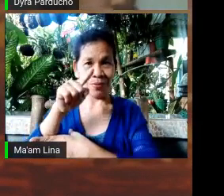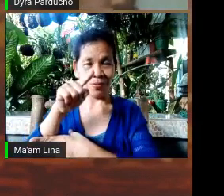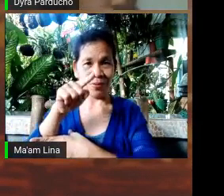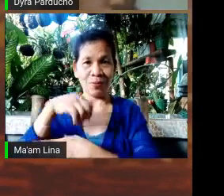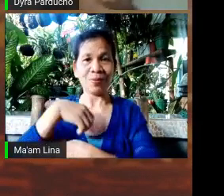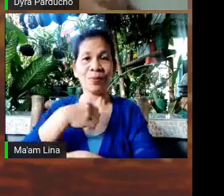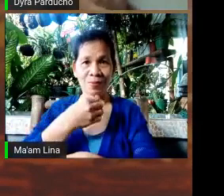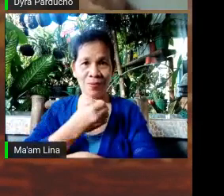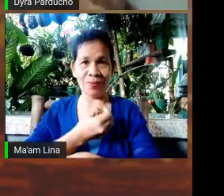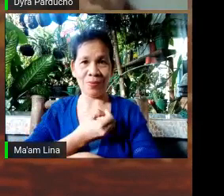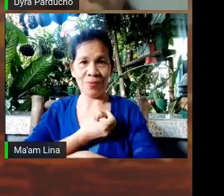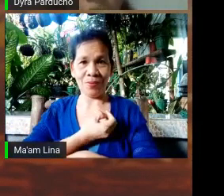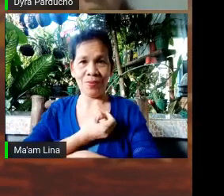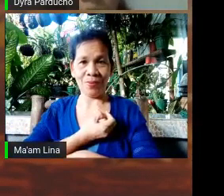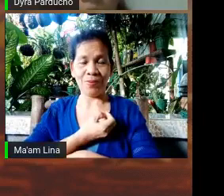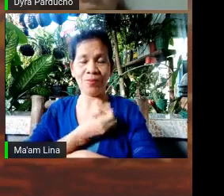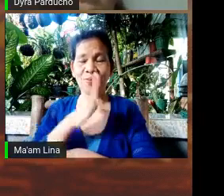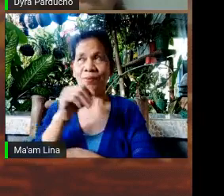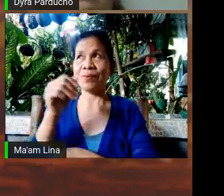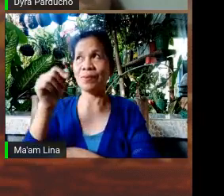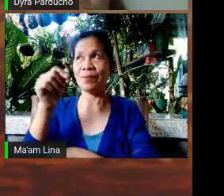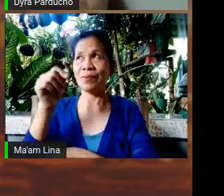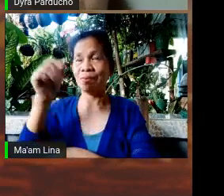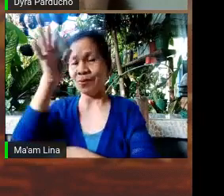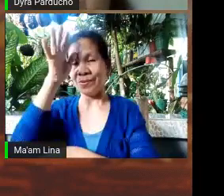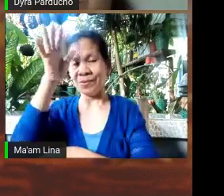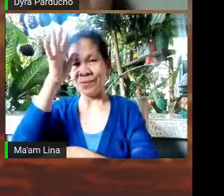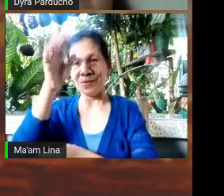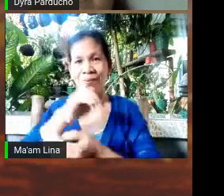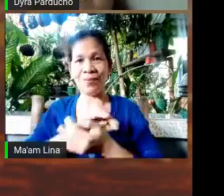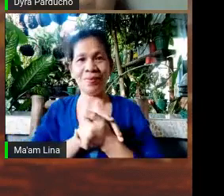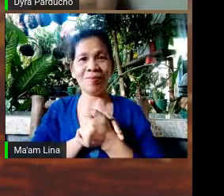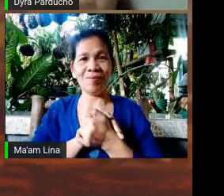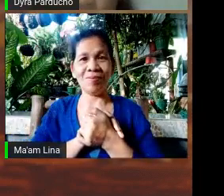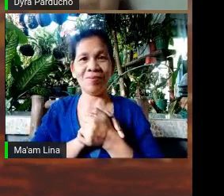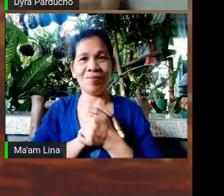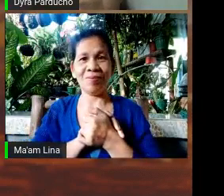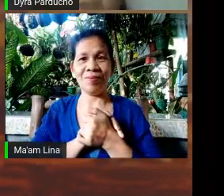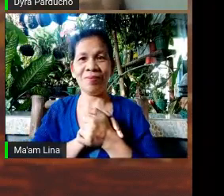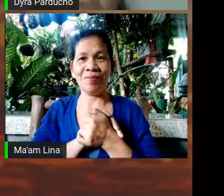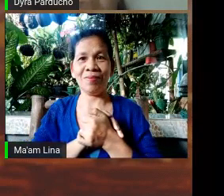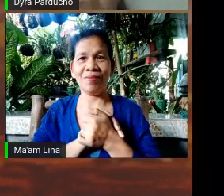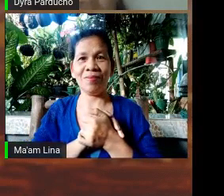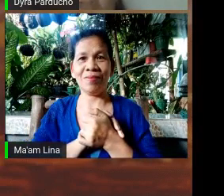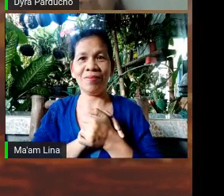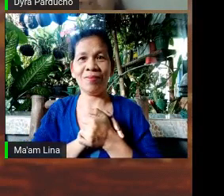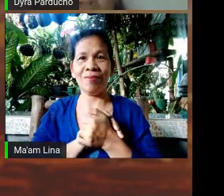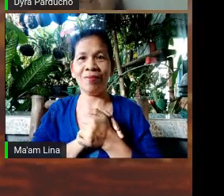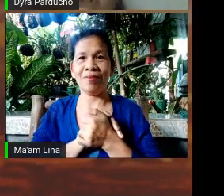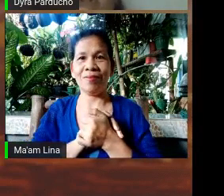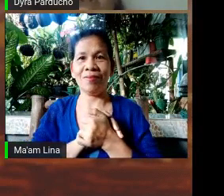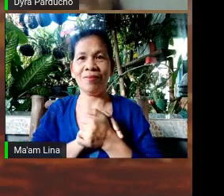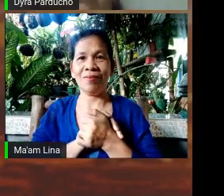at sa Panginoon po. Sige po.